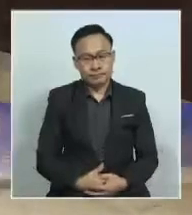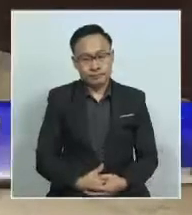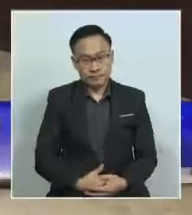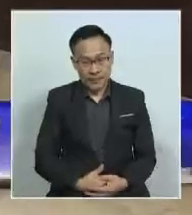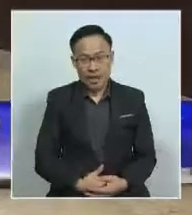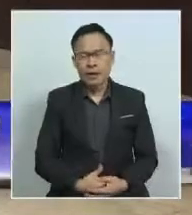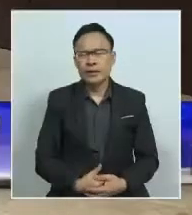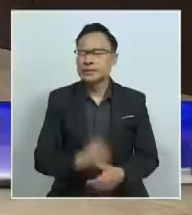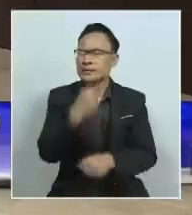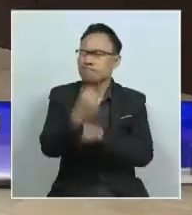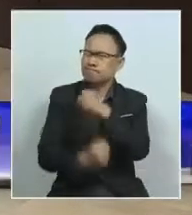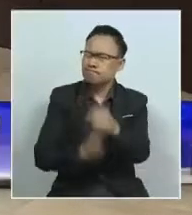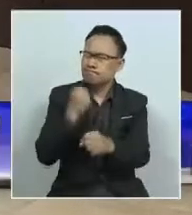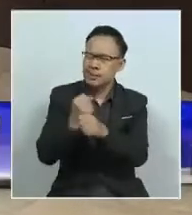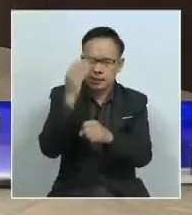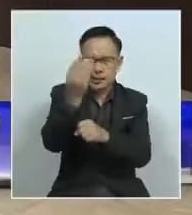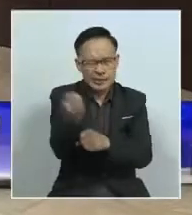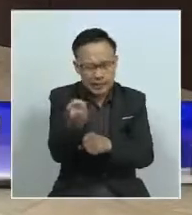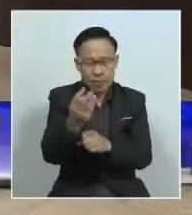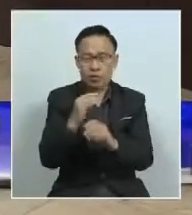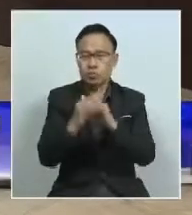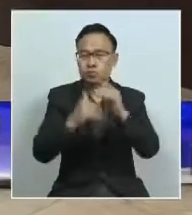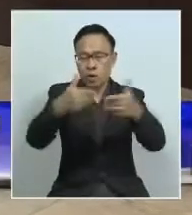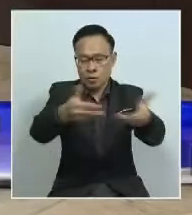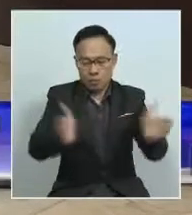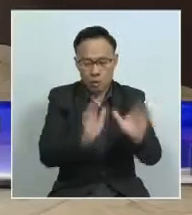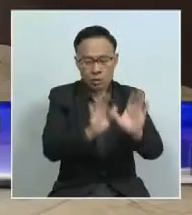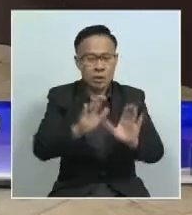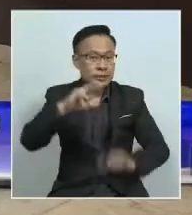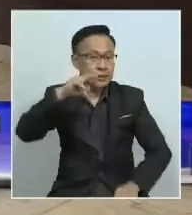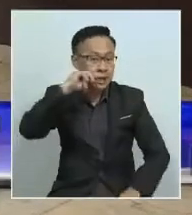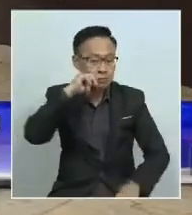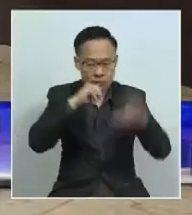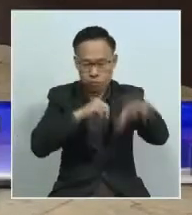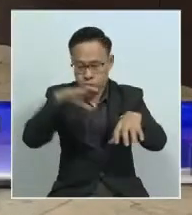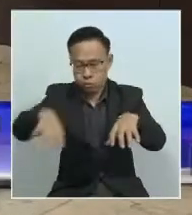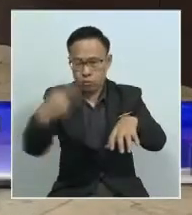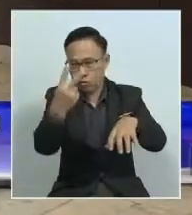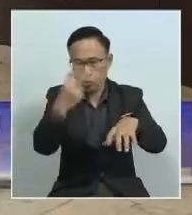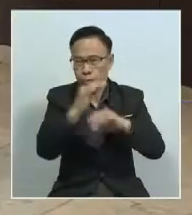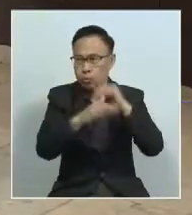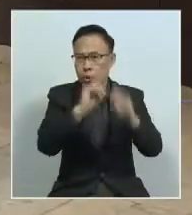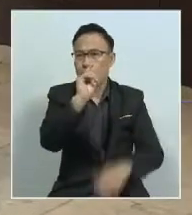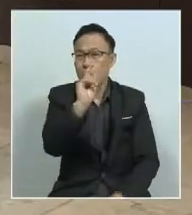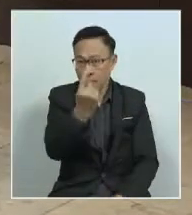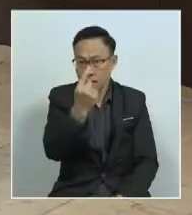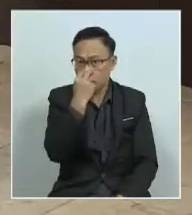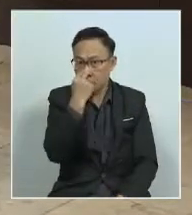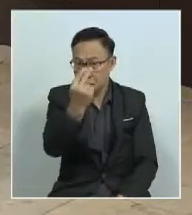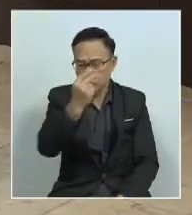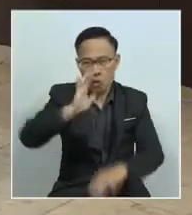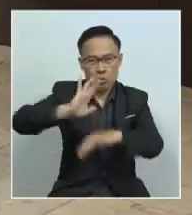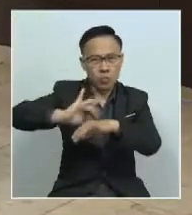ก็อีกเพียงไม่กี่ปีนะครับหล ัง จากที่พัฒนาแล้วก็ฟื้นฟูบึงราชนกแล้วก็บึงบรเพชรชมใหม่เนี่ยเราก็จะได้เห็นสภาพ